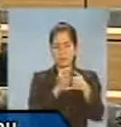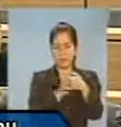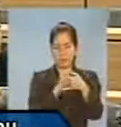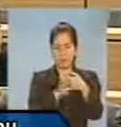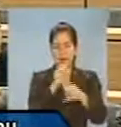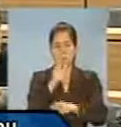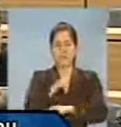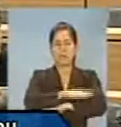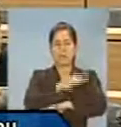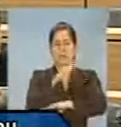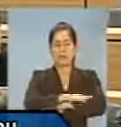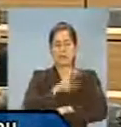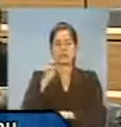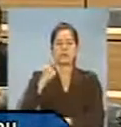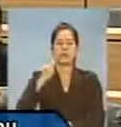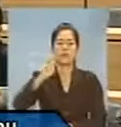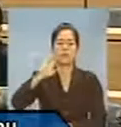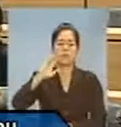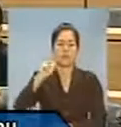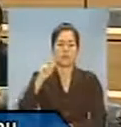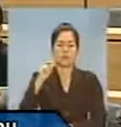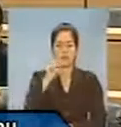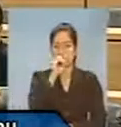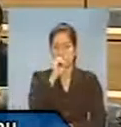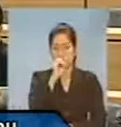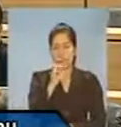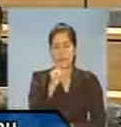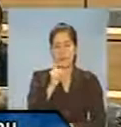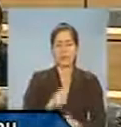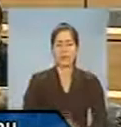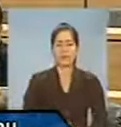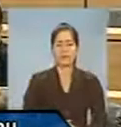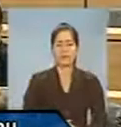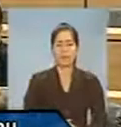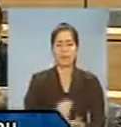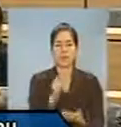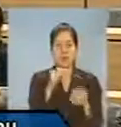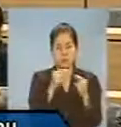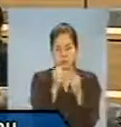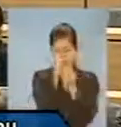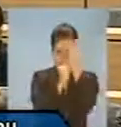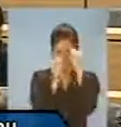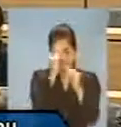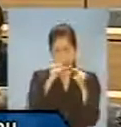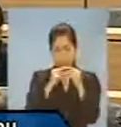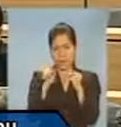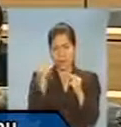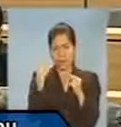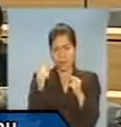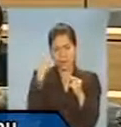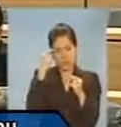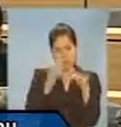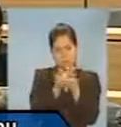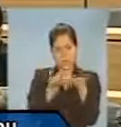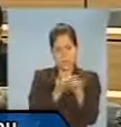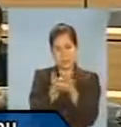ไลน์สัมภาษณ์ยังไงครับท่านประธานครับบอกว่าทั้งหมดมาเรียนรู้ใหม่หมดเลยซึ่งก็สนุกดี